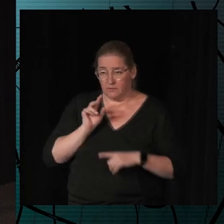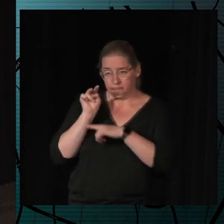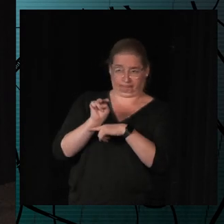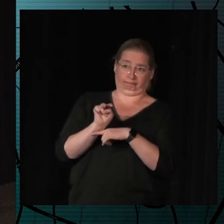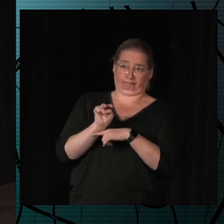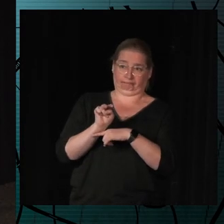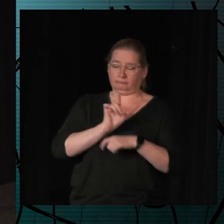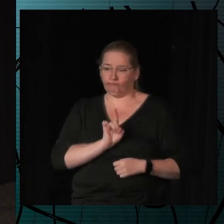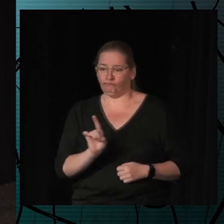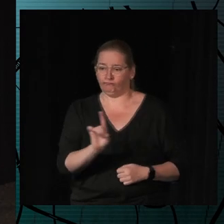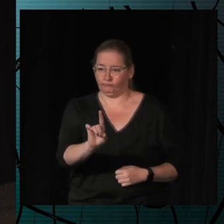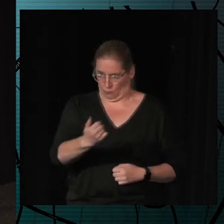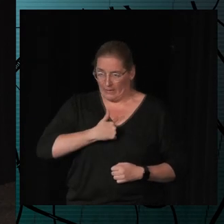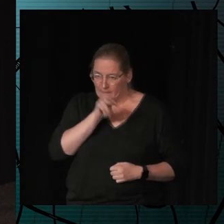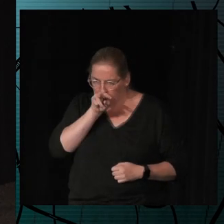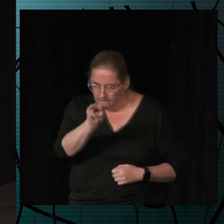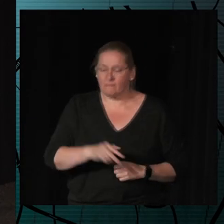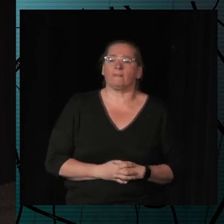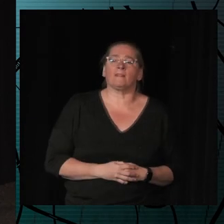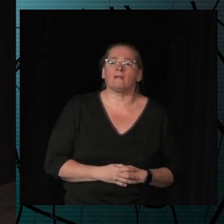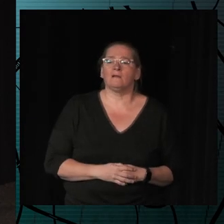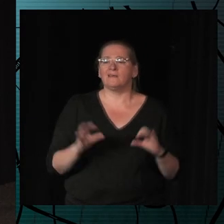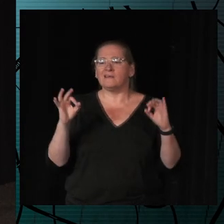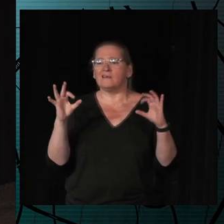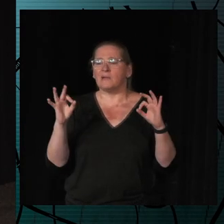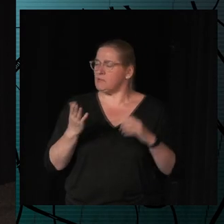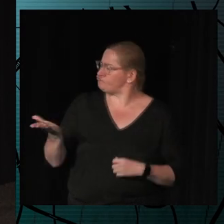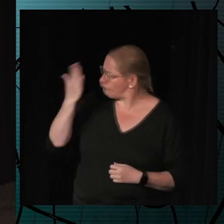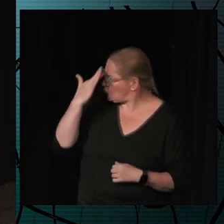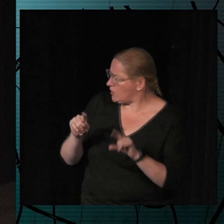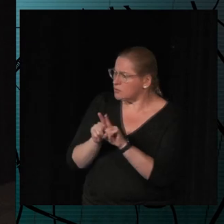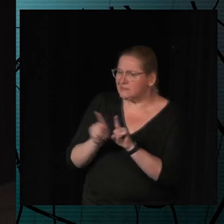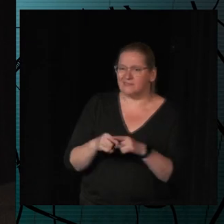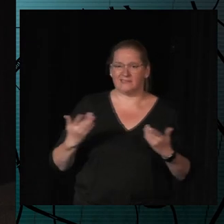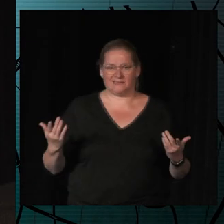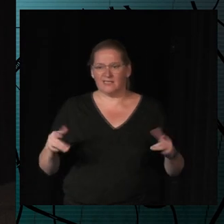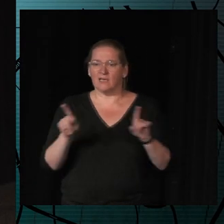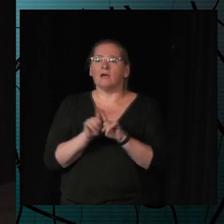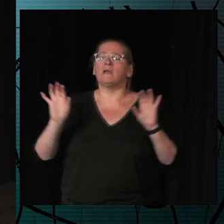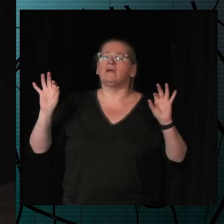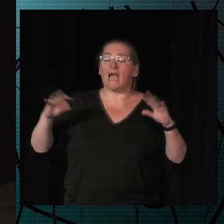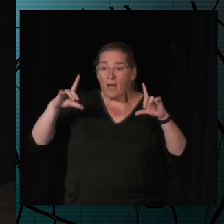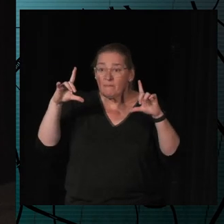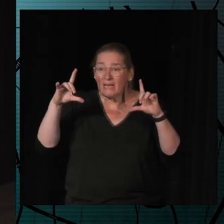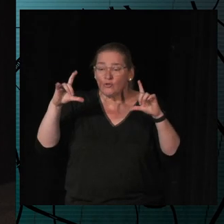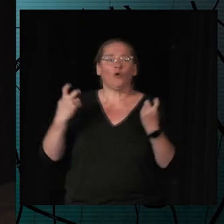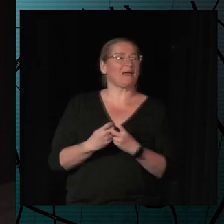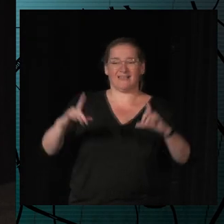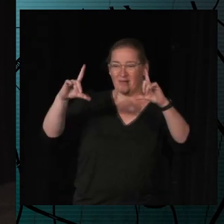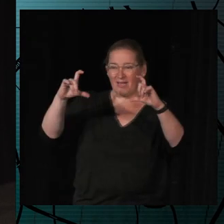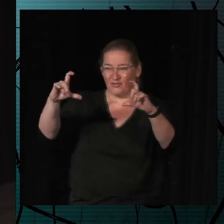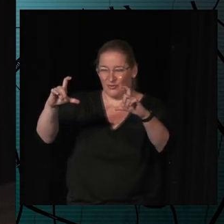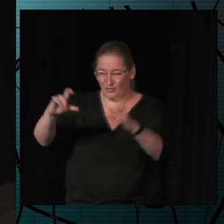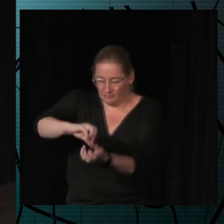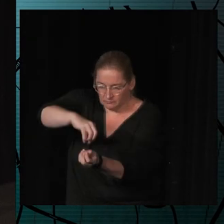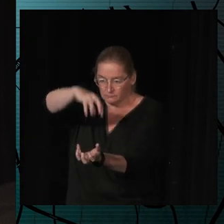et euh qui reprend le le la mécanique qu'on connaît bien chez Guillaume tu la connais très bien aussi la mécanique de l'appareil photo qui va faire apparaître des des